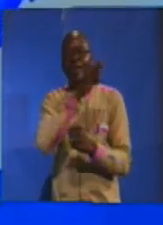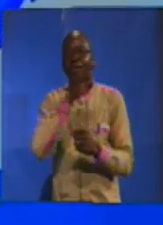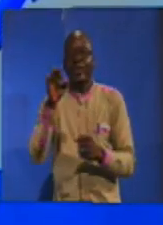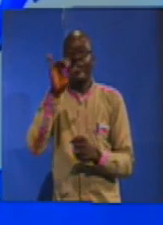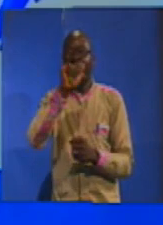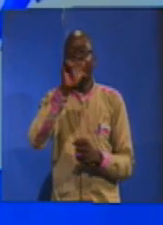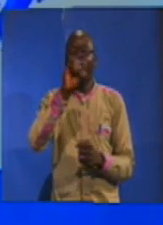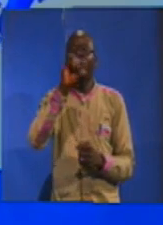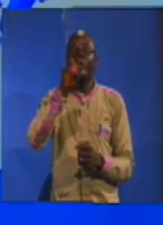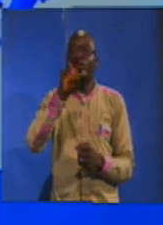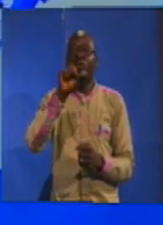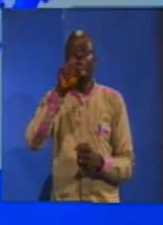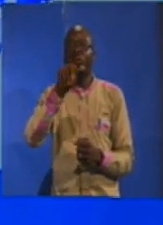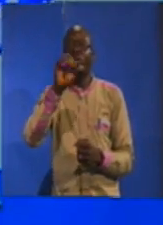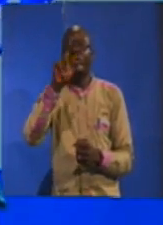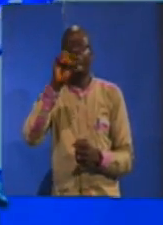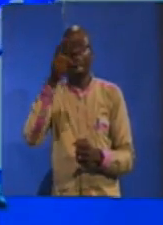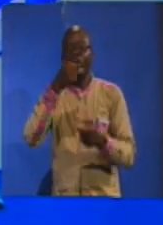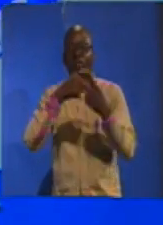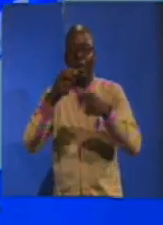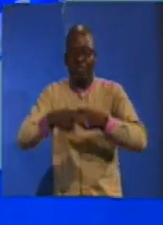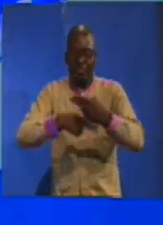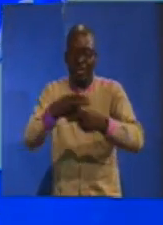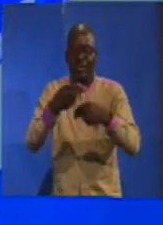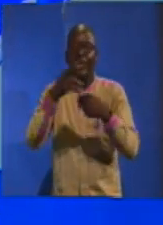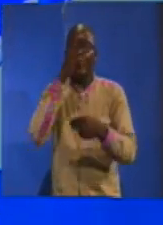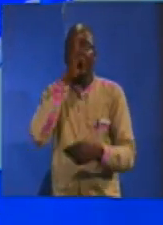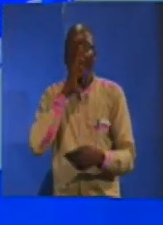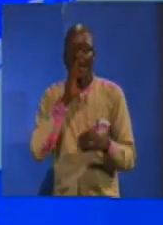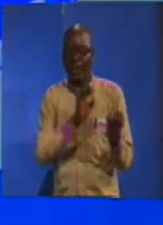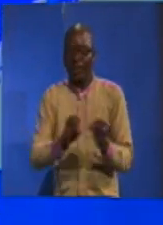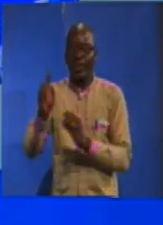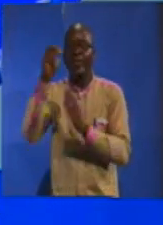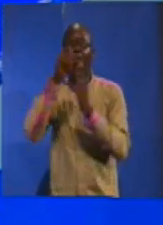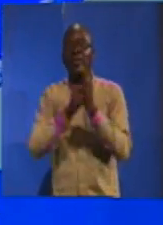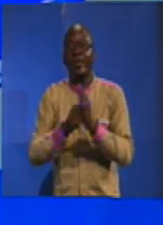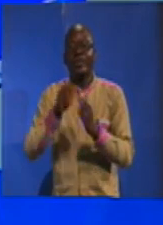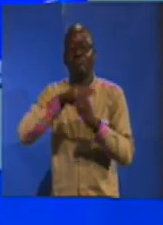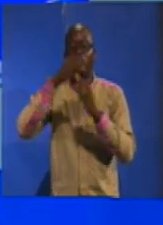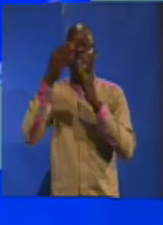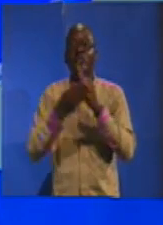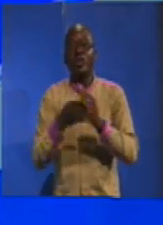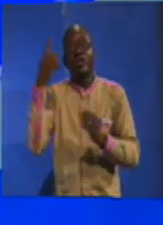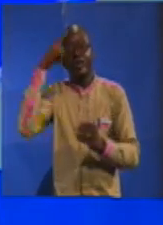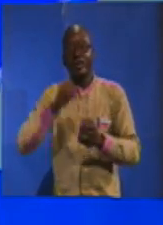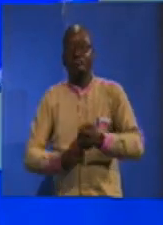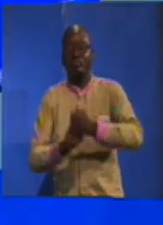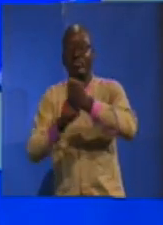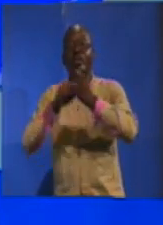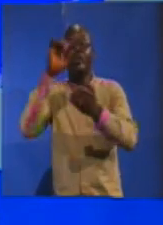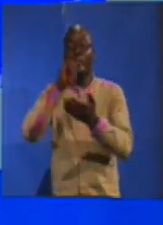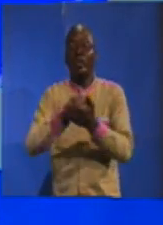Houston déroulent à Ouagadougou le tapis rouge pour une opération de séduction avec au bout des trophées à ceux qui ont